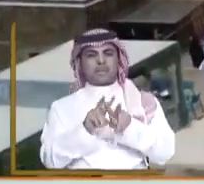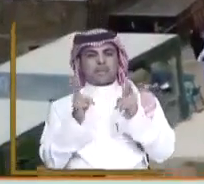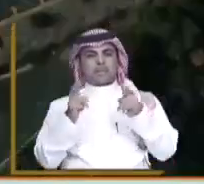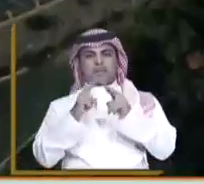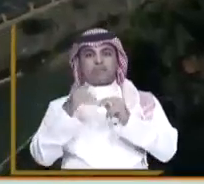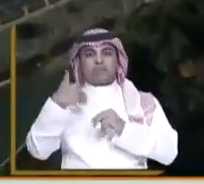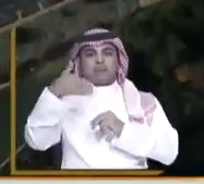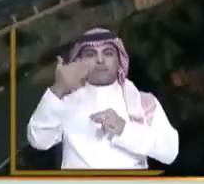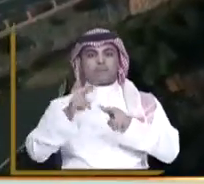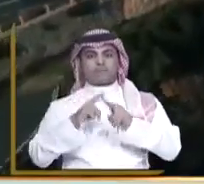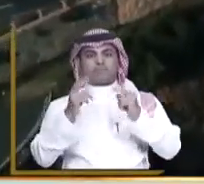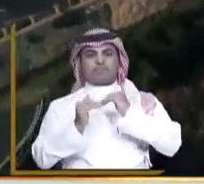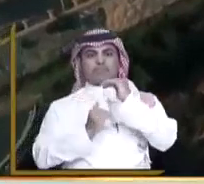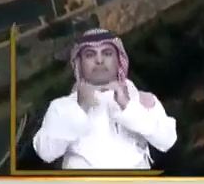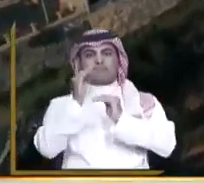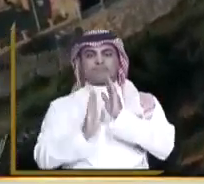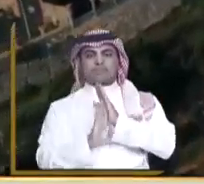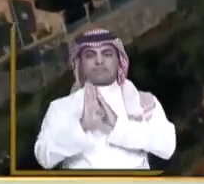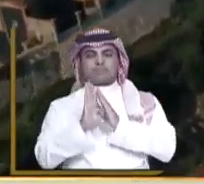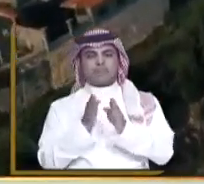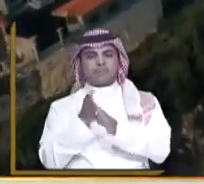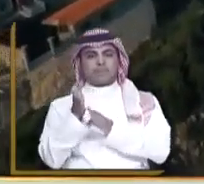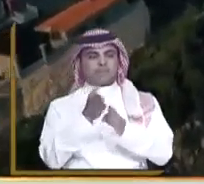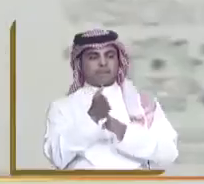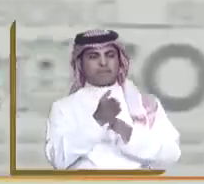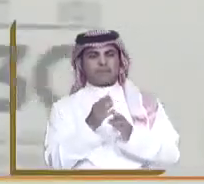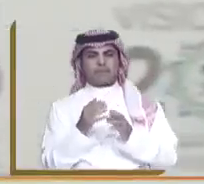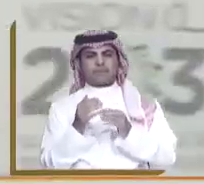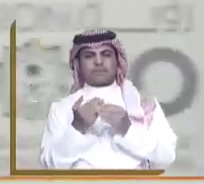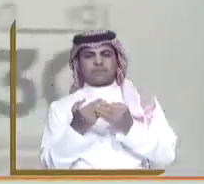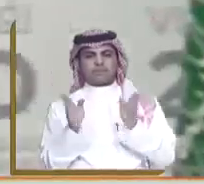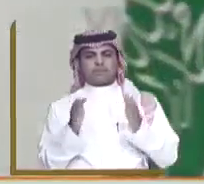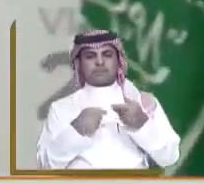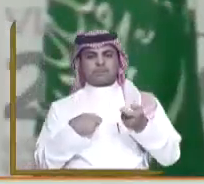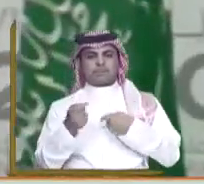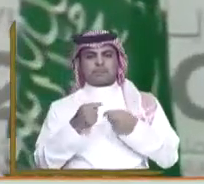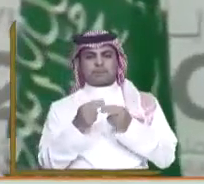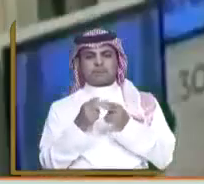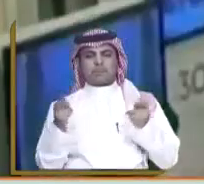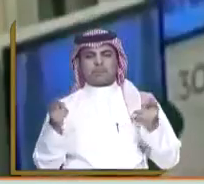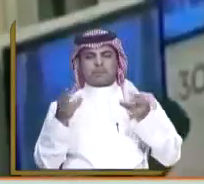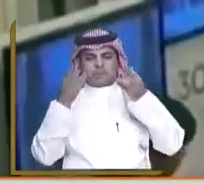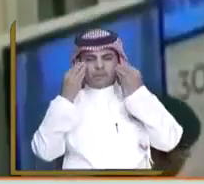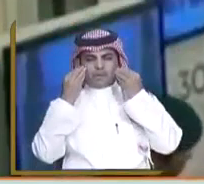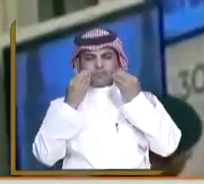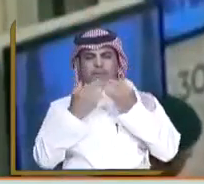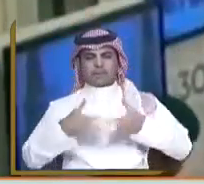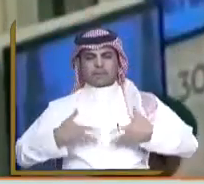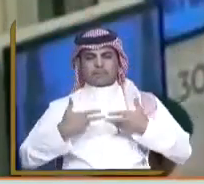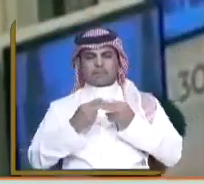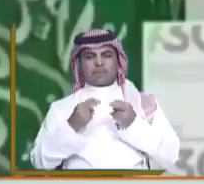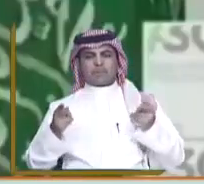مستقبل ومتطوره في عده مجالات تمثلت في الانفتاح الاقتصادي والثقافي والترفيهي